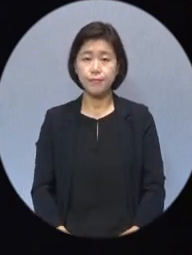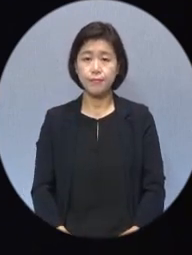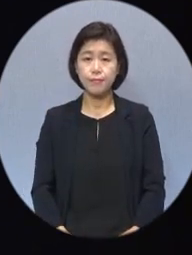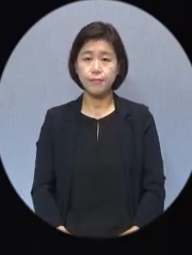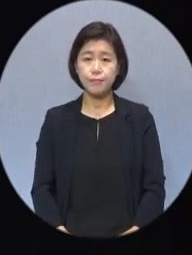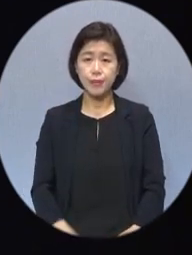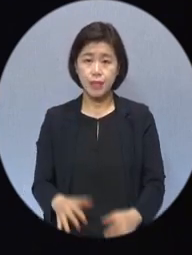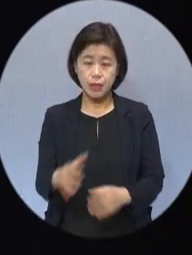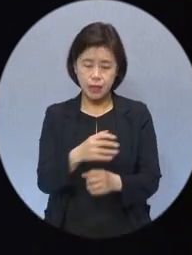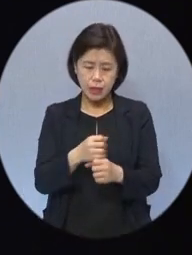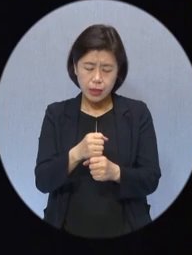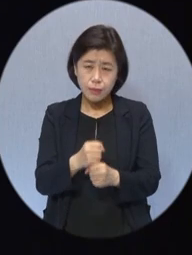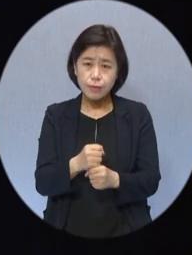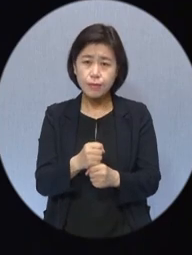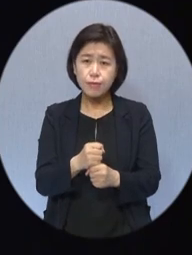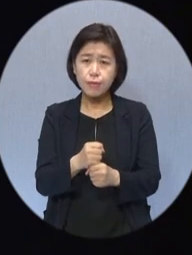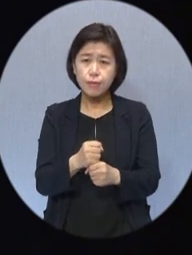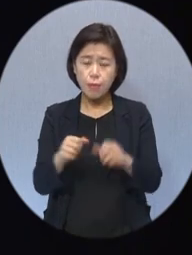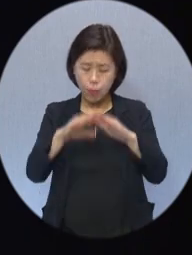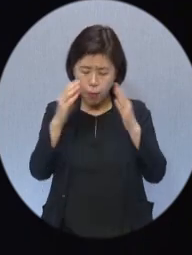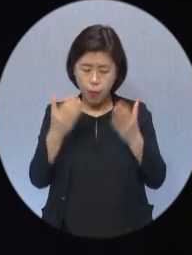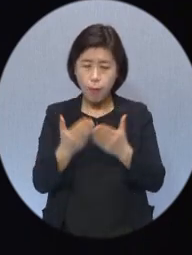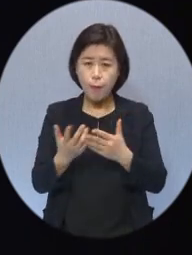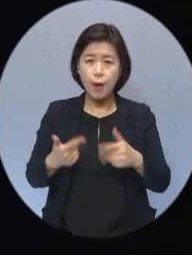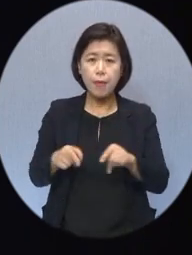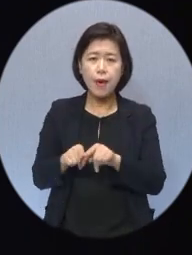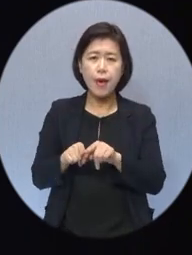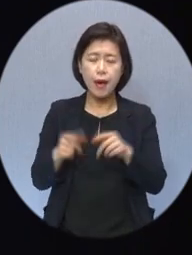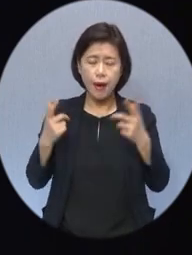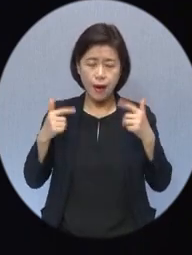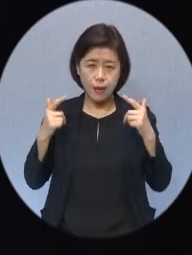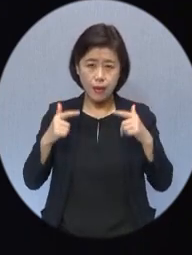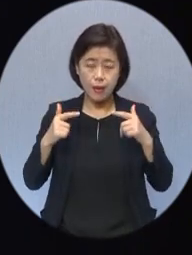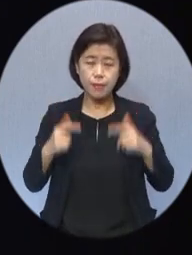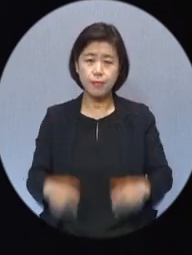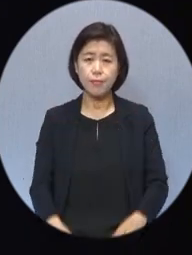짐이 몸의 일부가 되어버린 어머니.